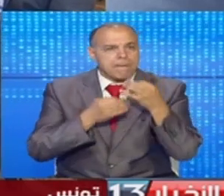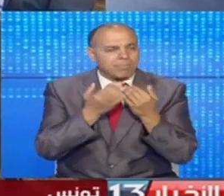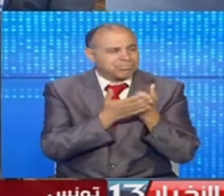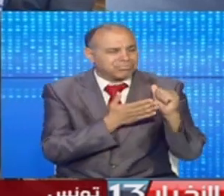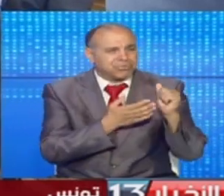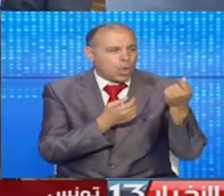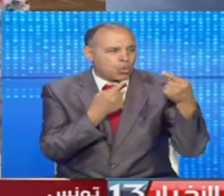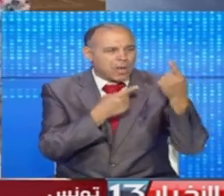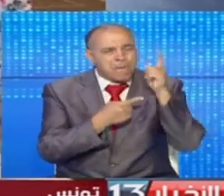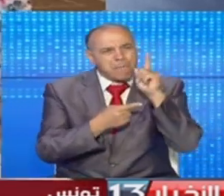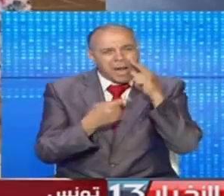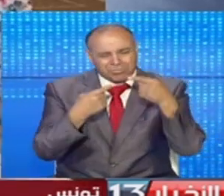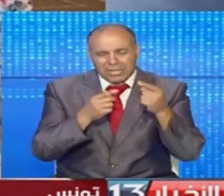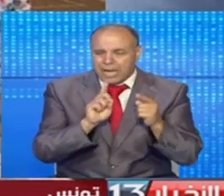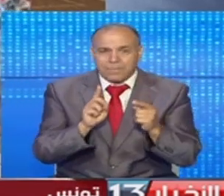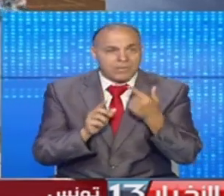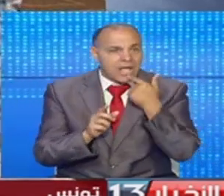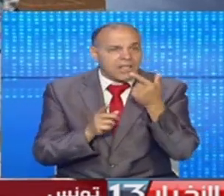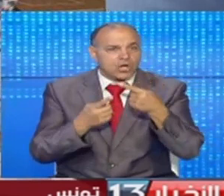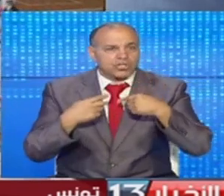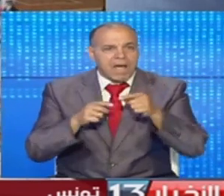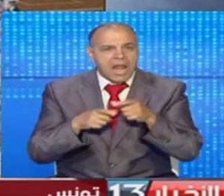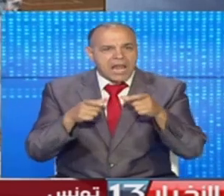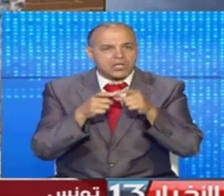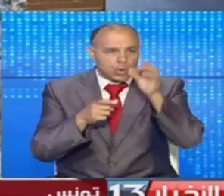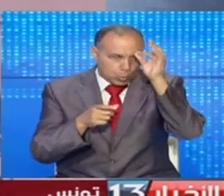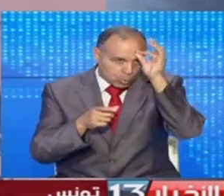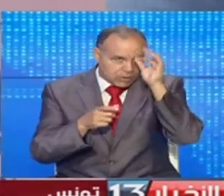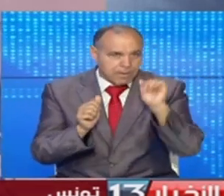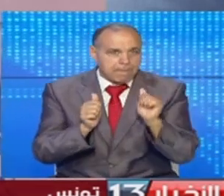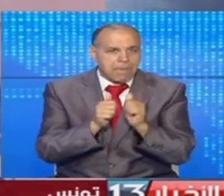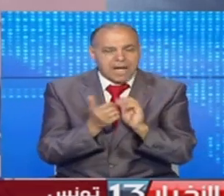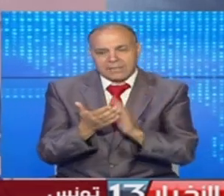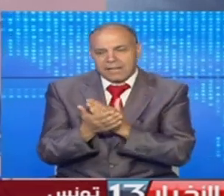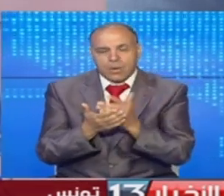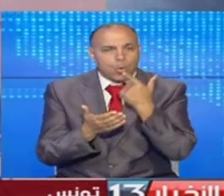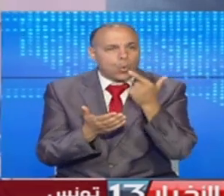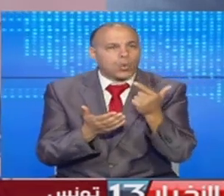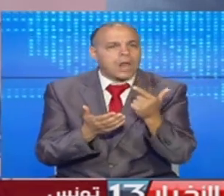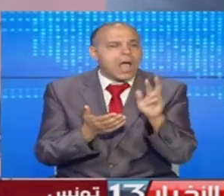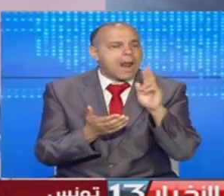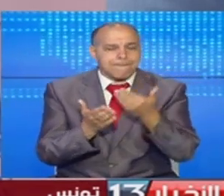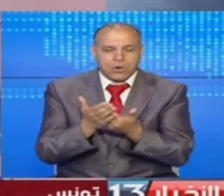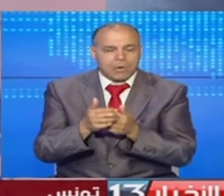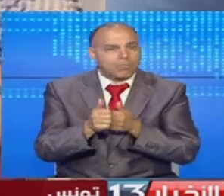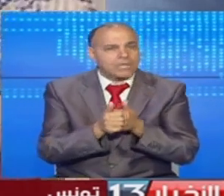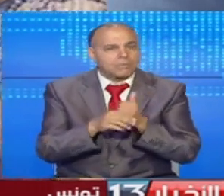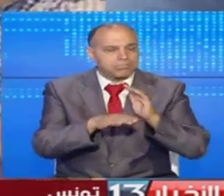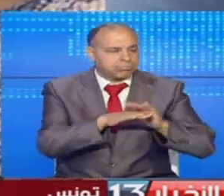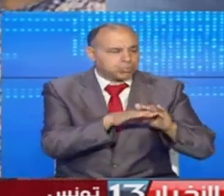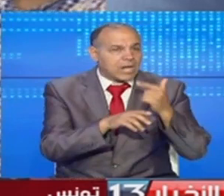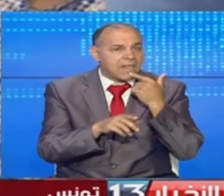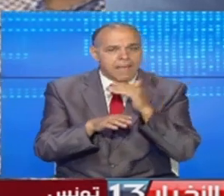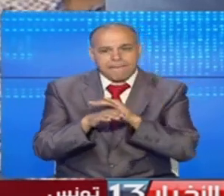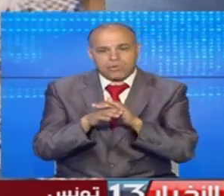جميع أشكال التمييز ضد المرأة، اجتمعت اللجنة الوطنية للتنسيق وإعداد وتقديم التقارير ومتابعة التوصيات